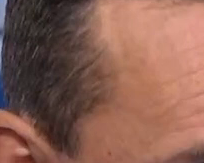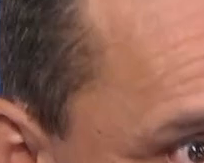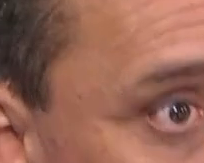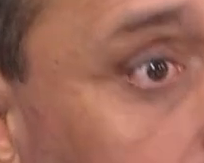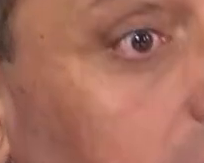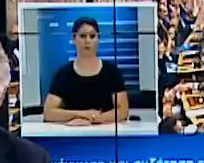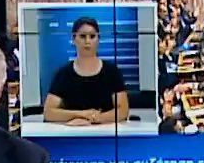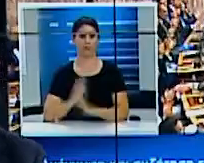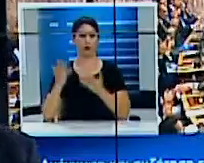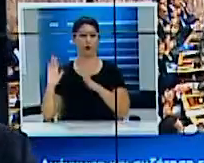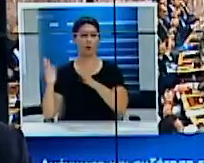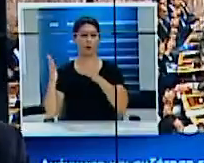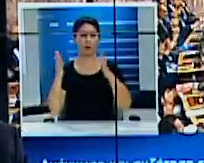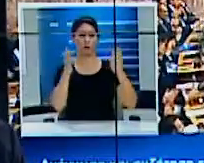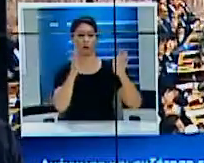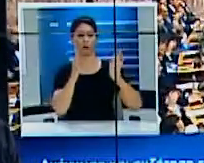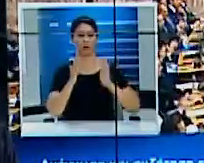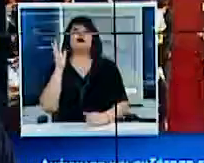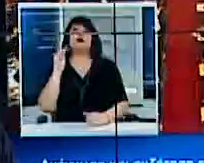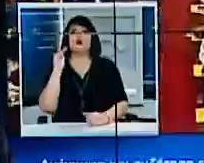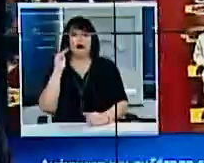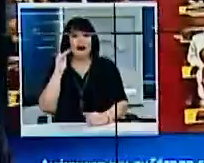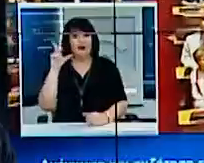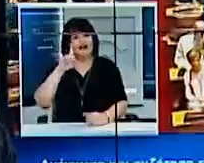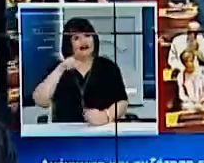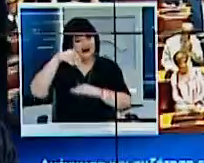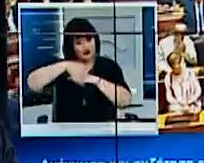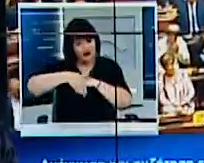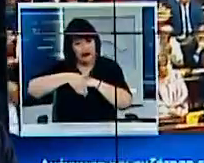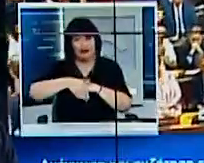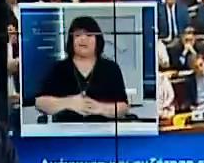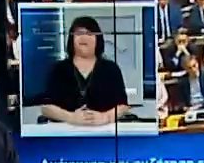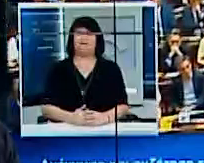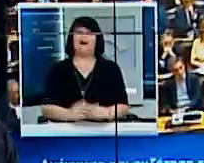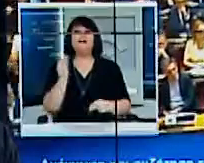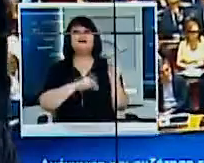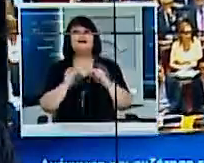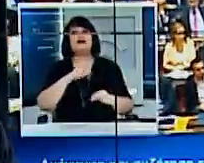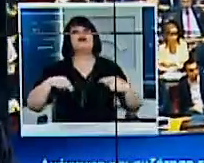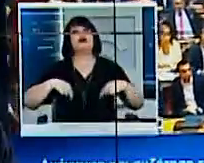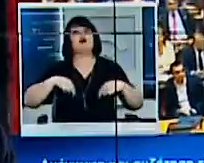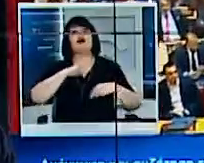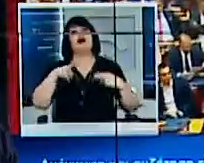από κάτω. Όχι, κατσαρίδε, και τώρα, θα σας ρωτήσω. Και θα σας ρωτήσω. Όχι, θα σας ρωτήσω. Θα σας ρωτήσω το εξής απλό.